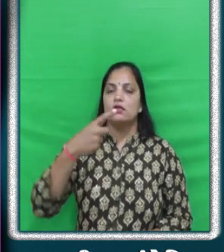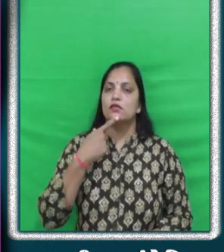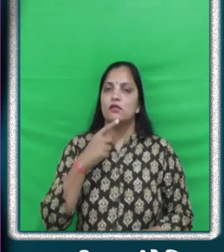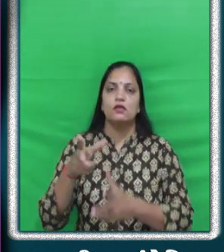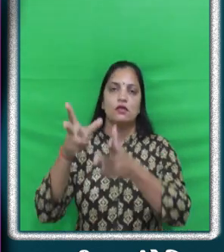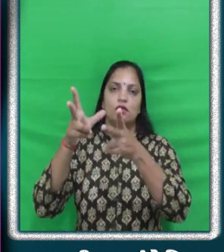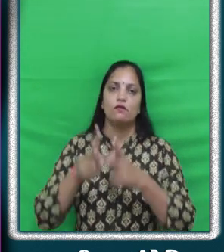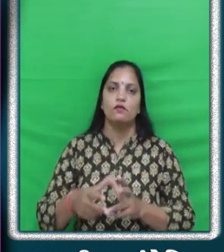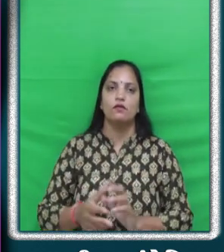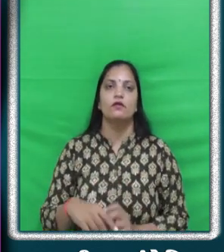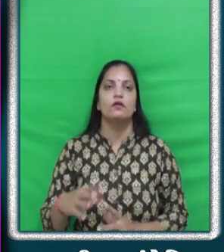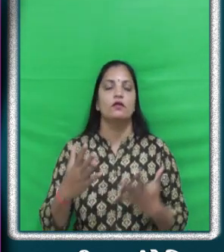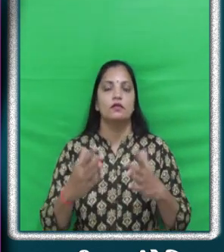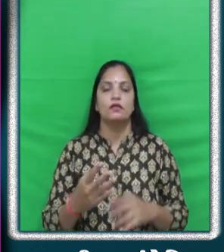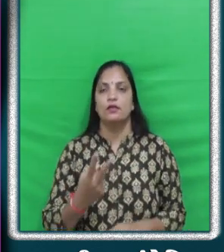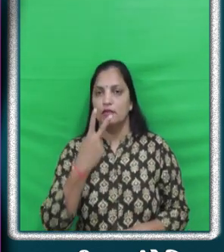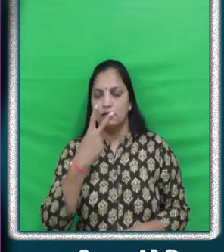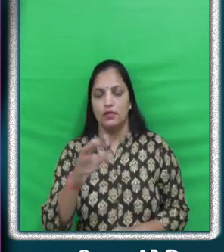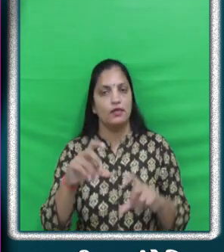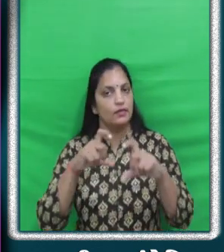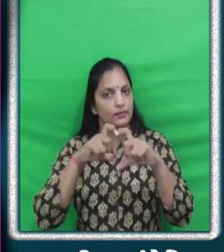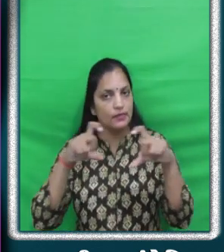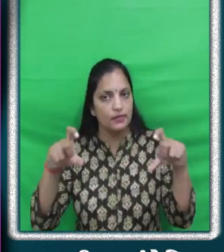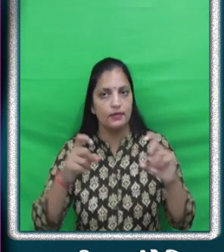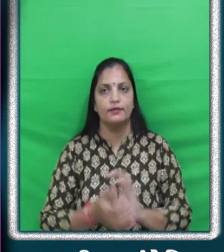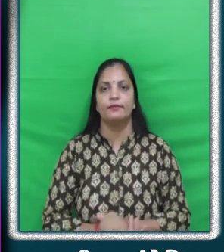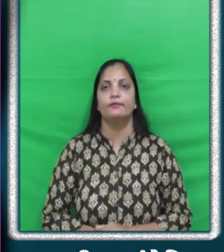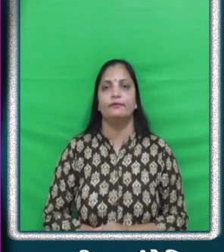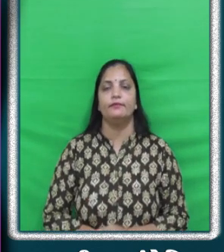છે. વેરી ગુડ, દેખાય છે.